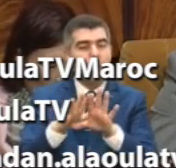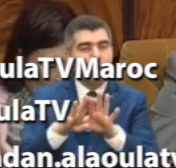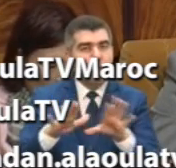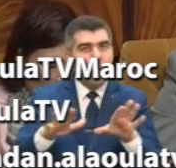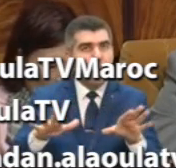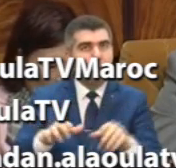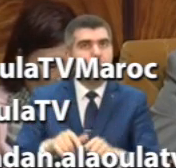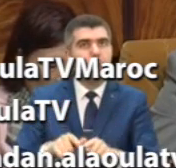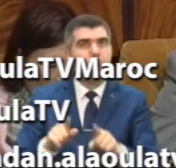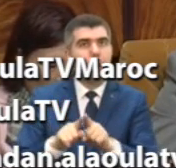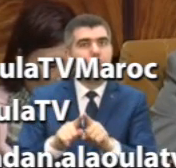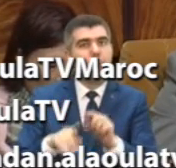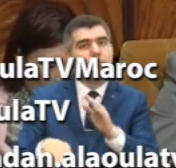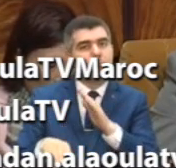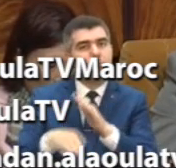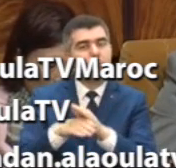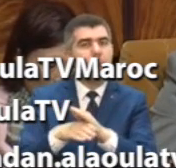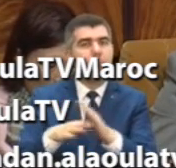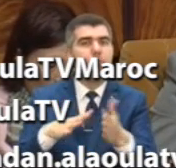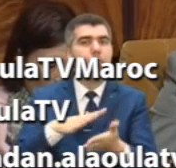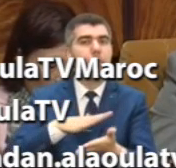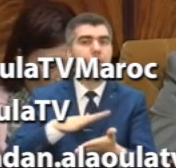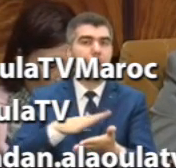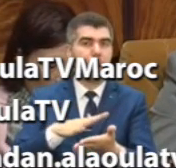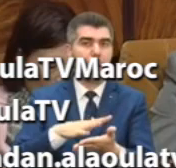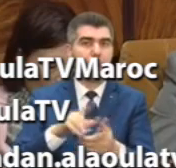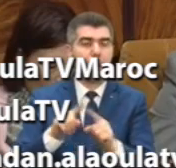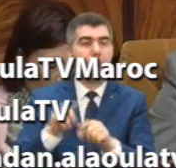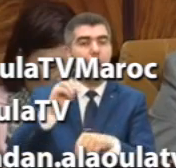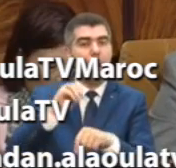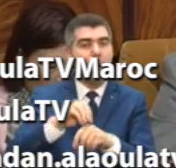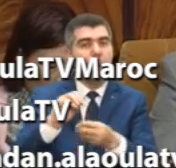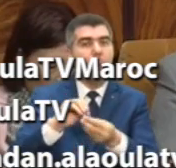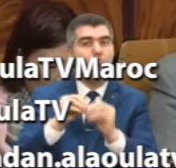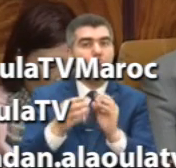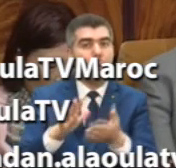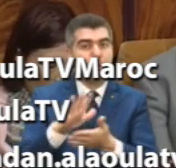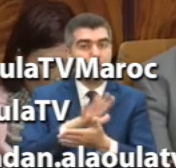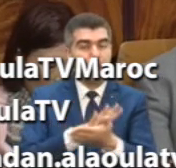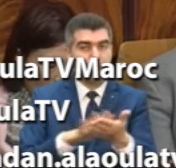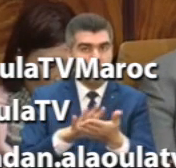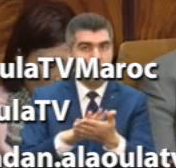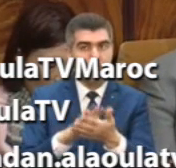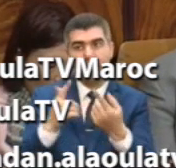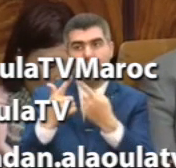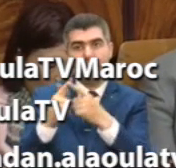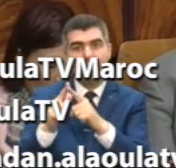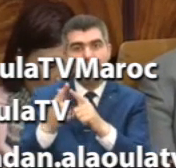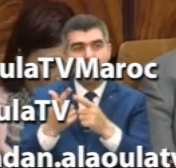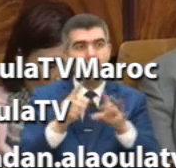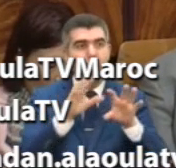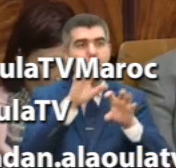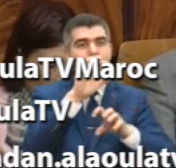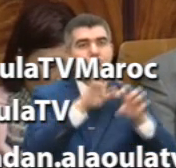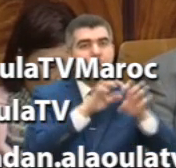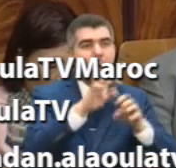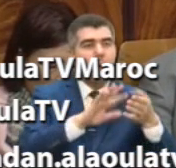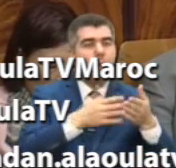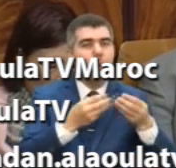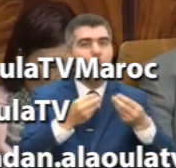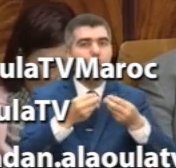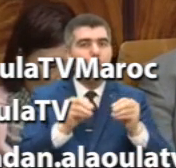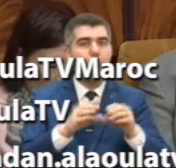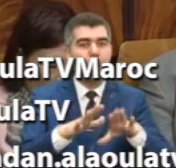انه يهاجر للمدينه ويزيدكم مشاكل داخل المدينه ويسمح حتى هو في مدن الصفيح باش يستافد ويبيع